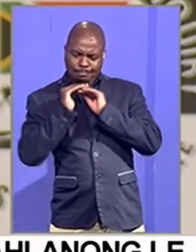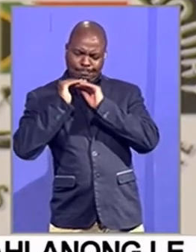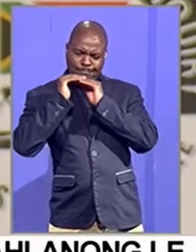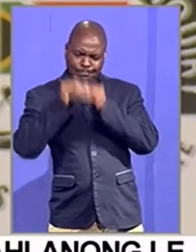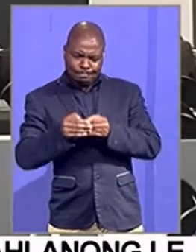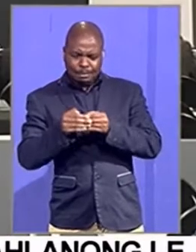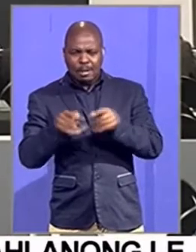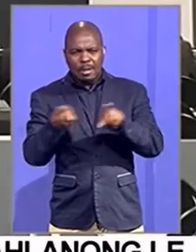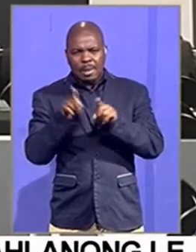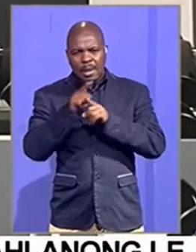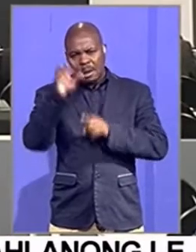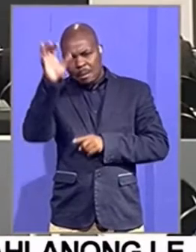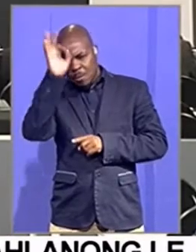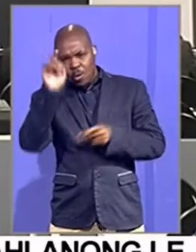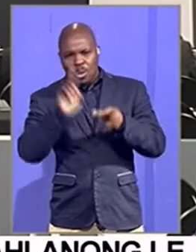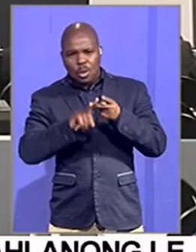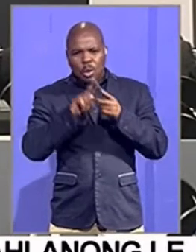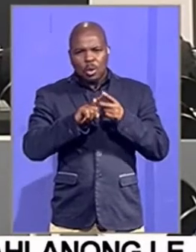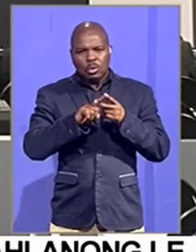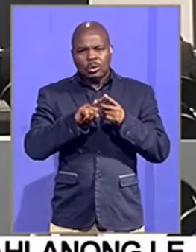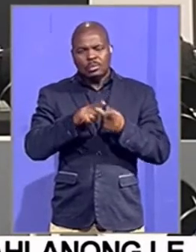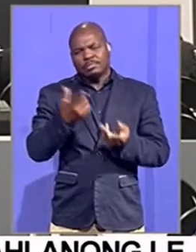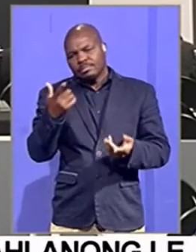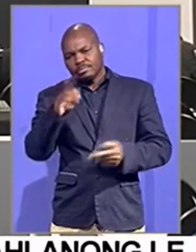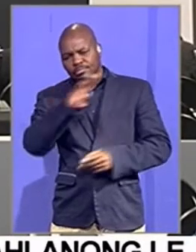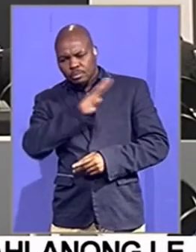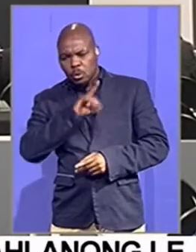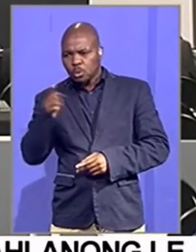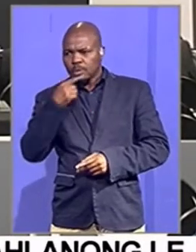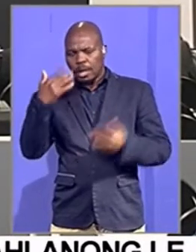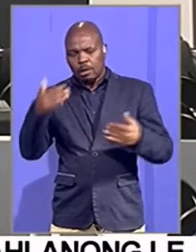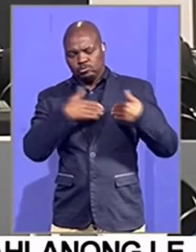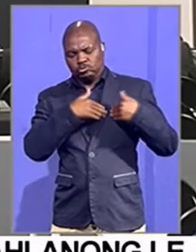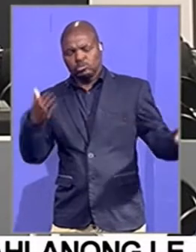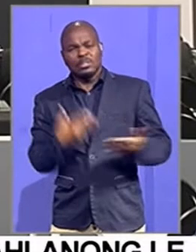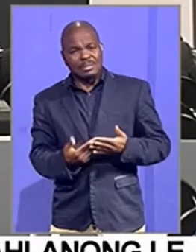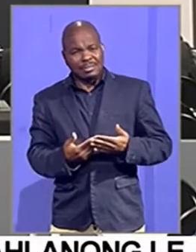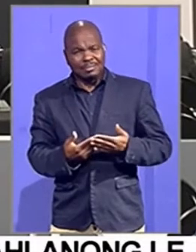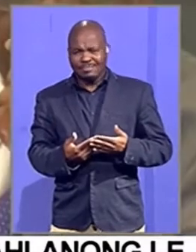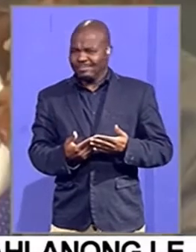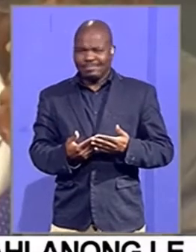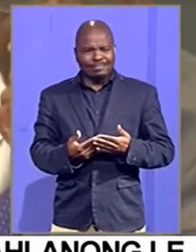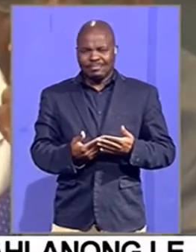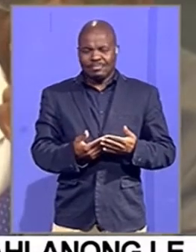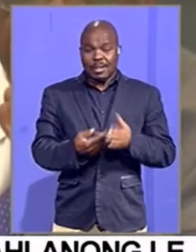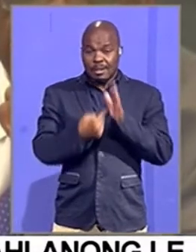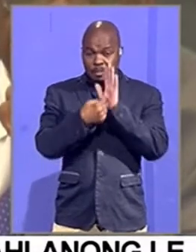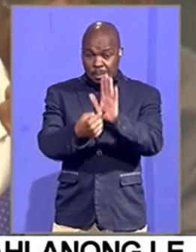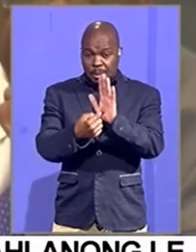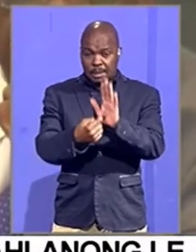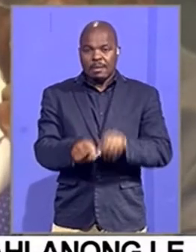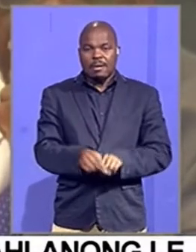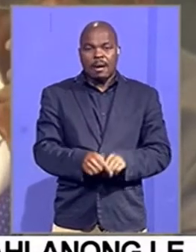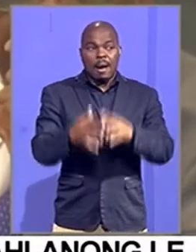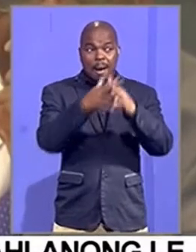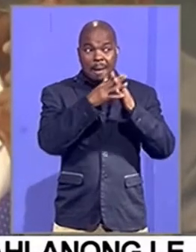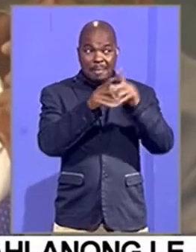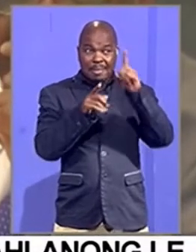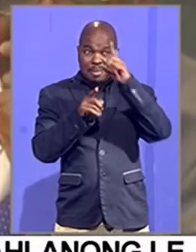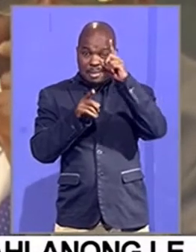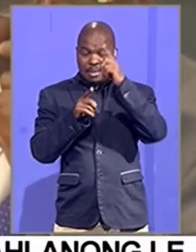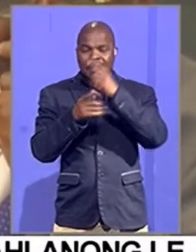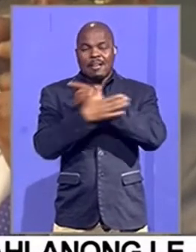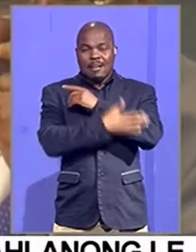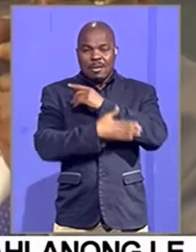mapodisa goba diphiri tša mašole wena wa tšhošetša go ka dintšha phatlalatša ke go fe mohlala ko fe mohlala ka naga o swana le America go ka